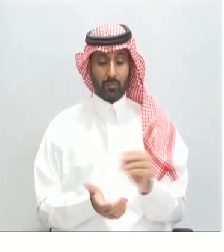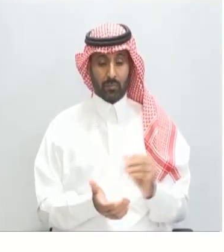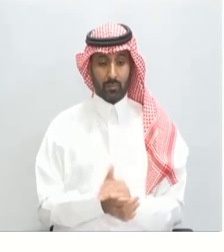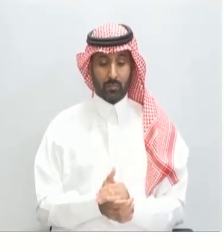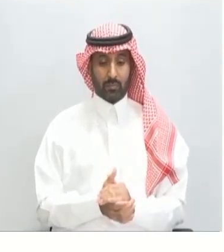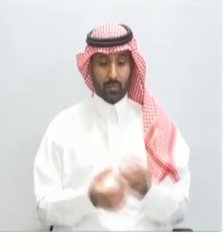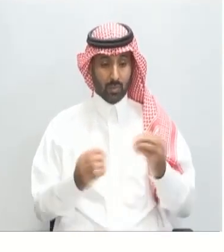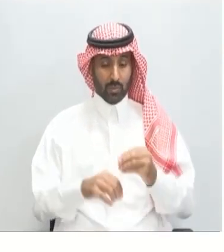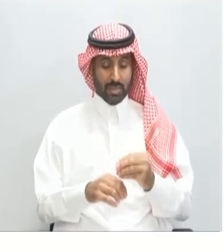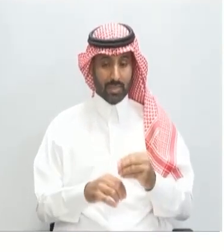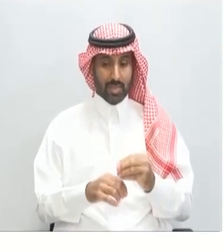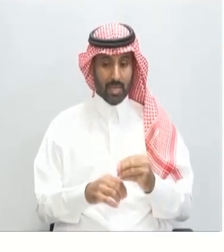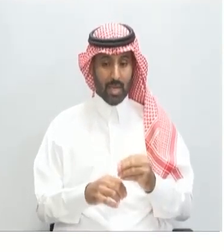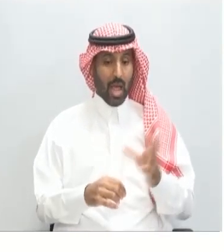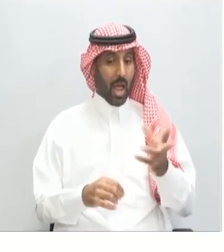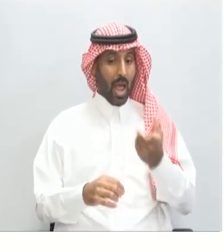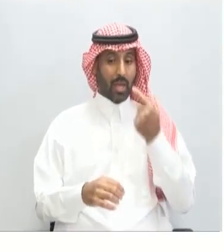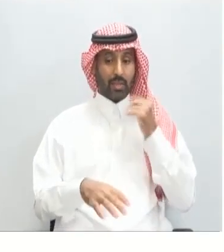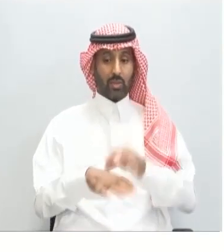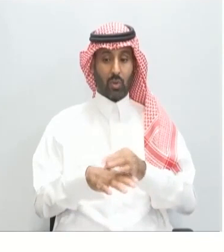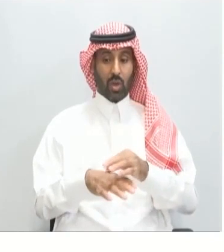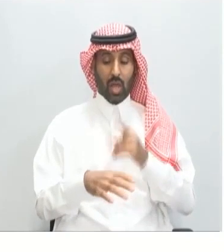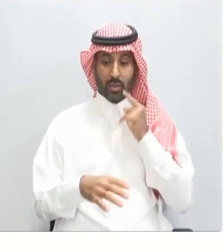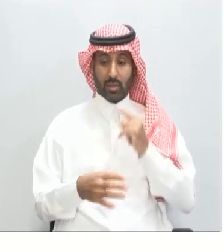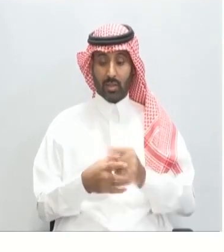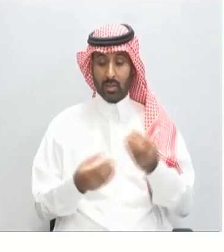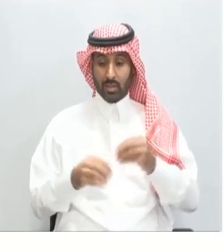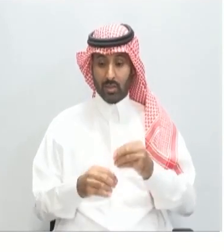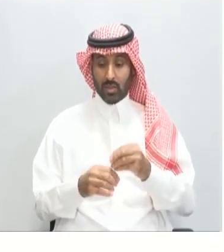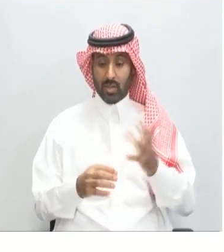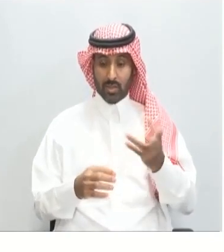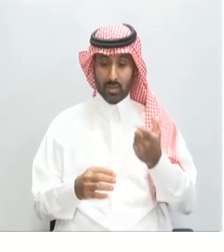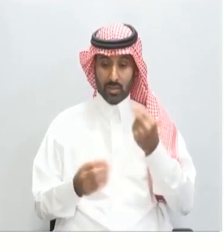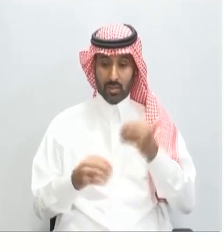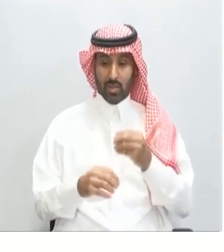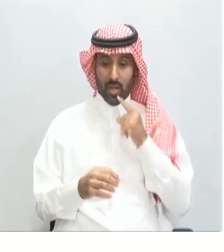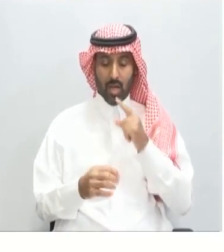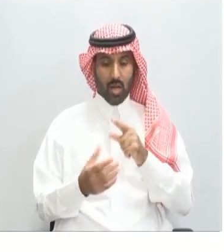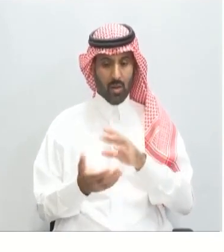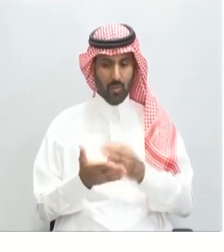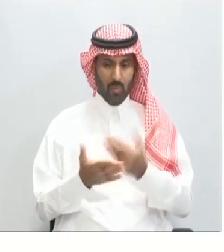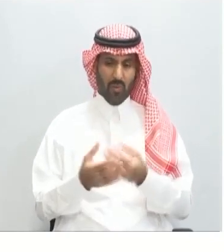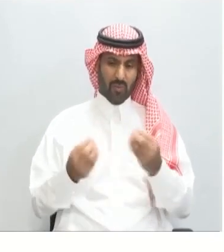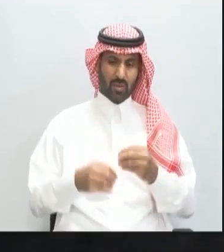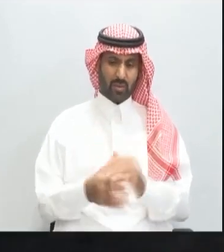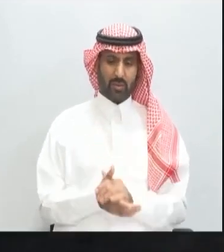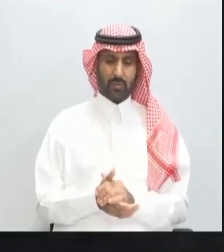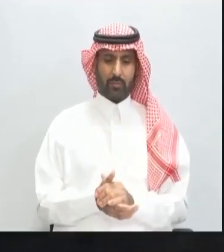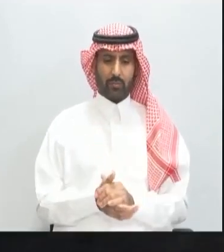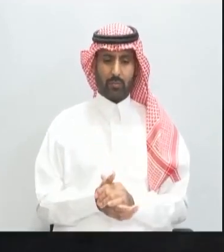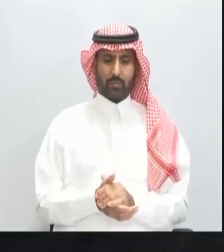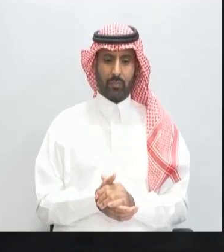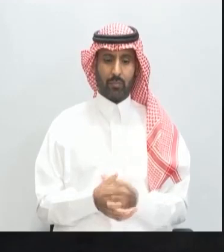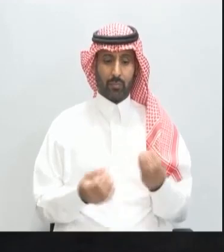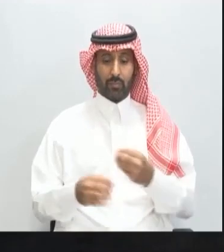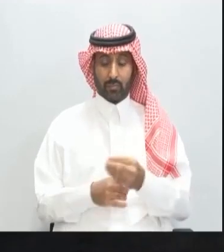ابنائي كلما زاد عدد السكان قد يؤدي الى زياده في زياده الخسائر في